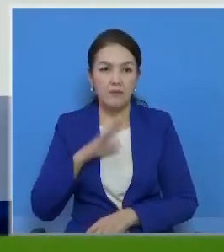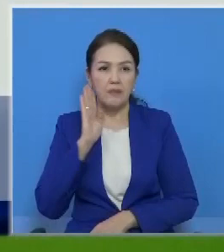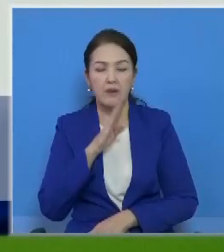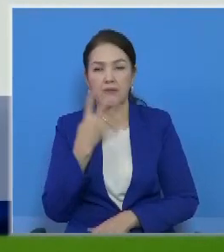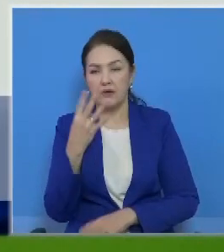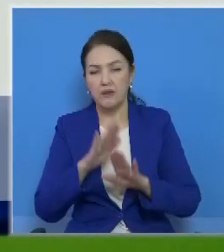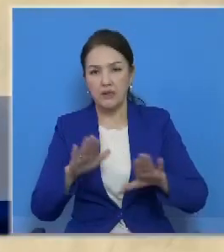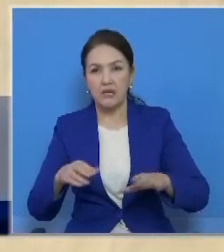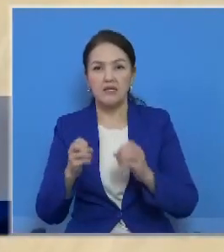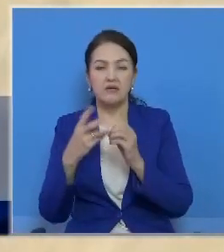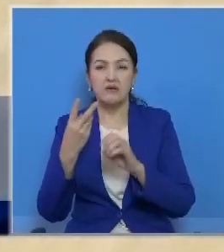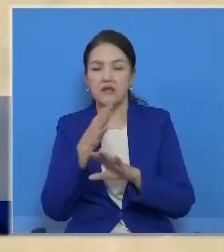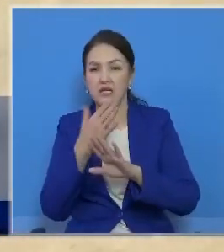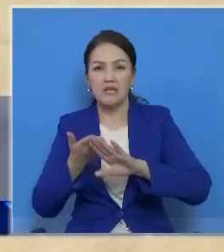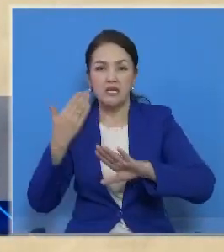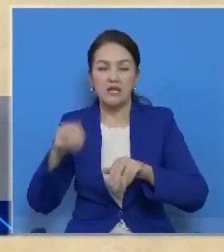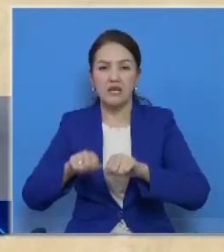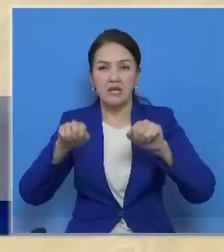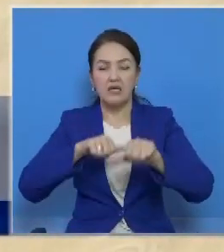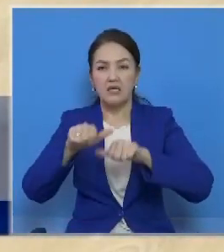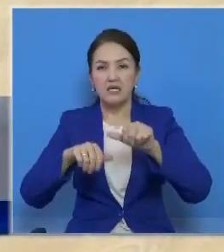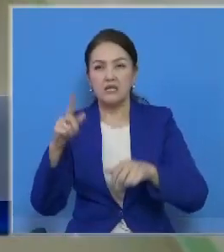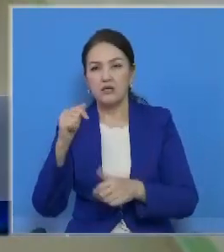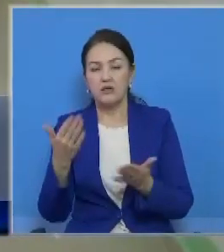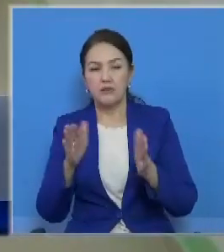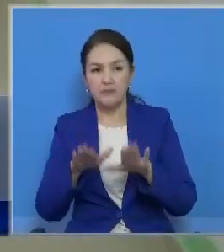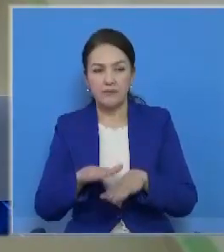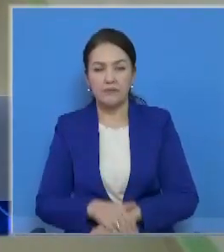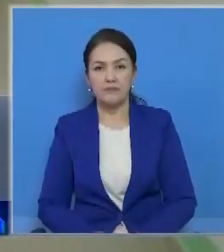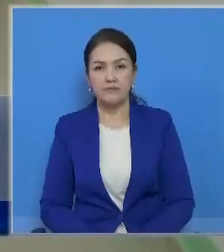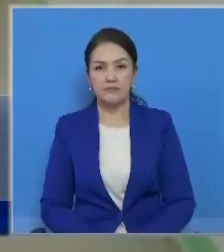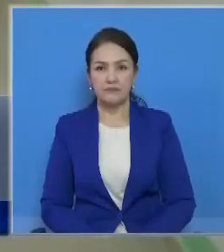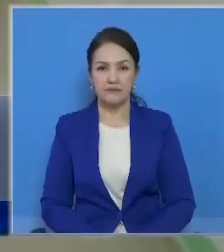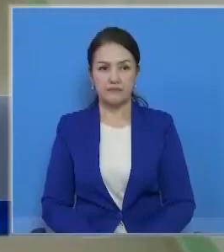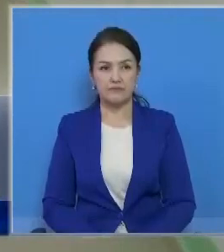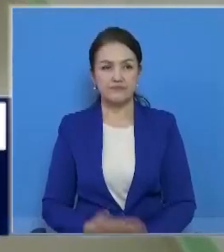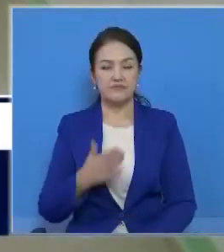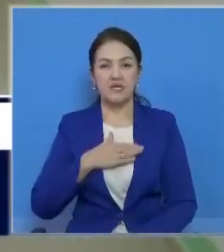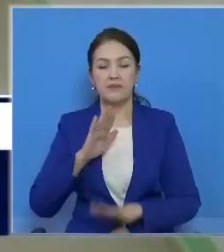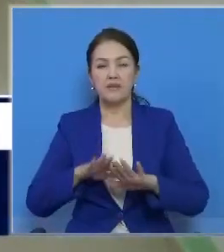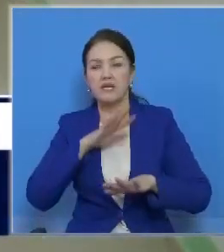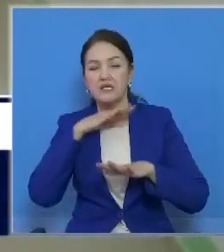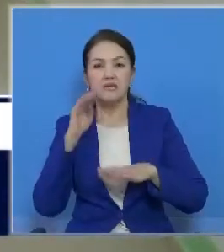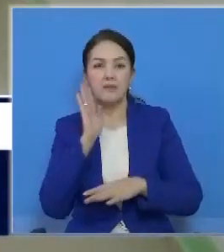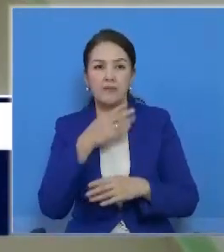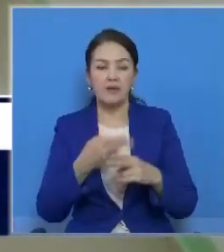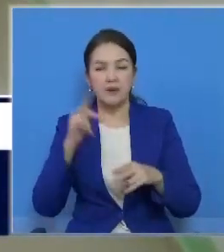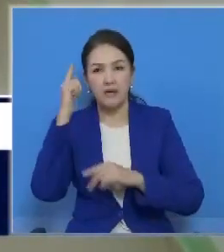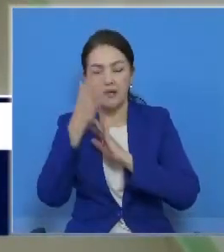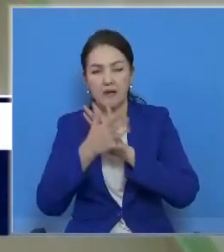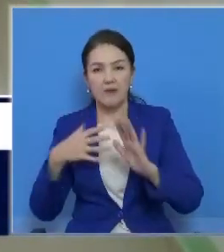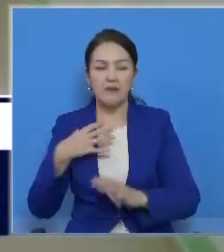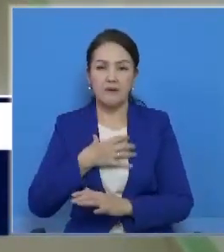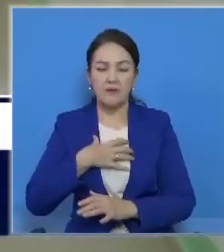мама четырех детей 12 лет назад открыла детский сад на 100 мест один Я многодетная мама поэтому понимаю